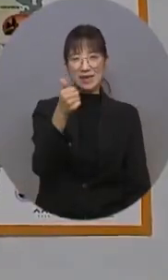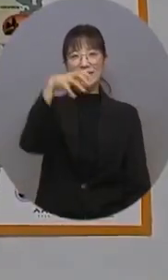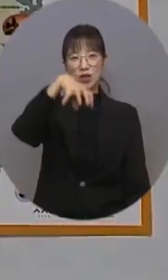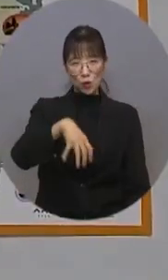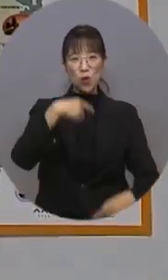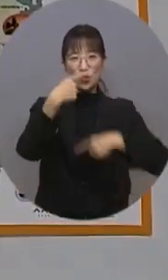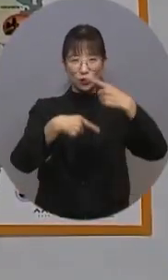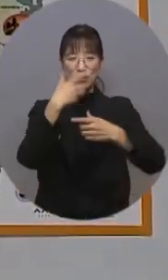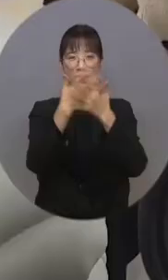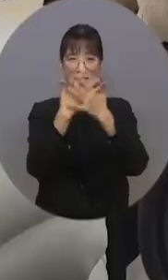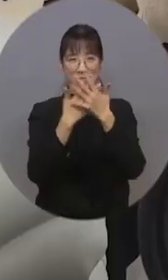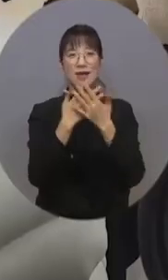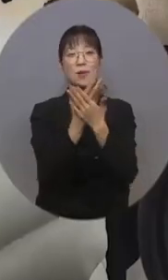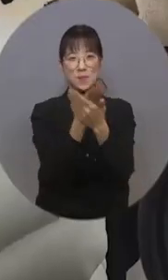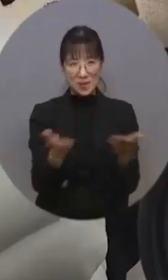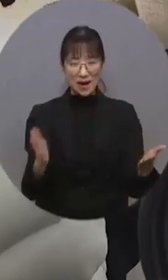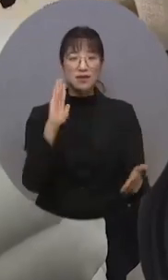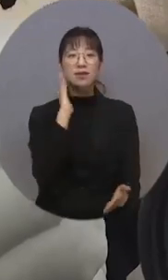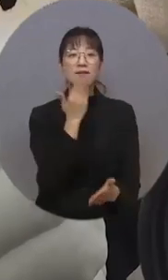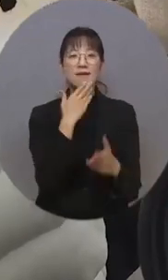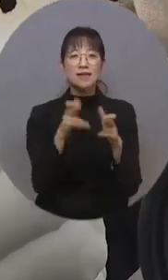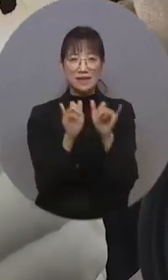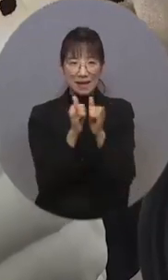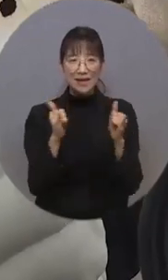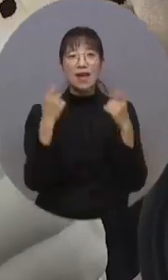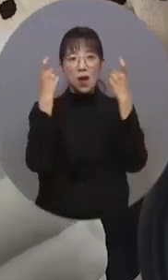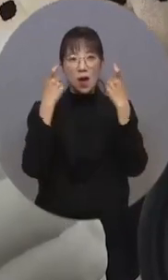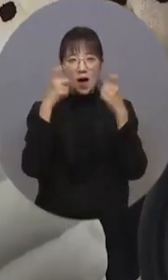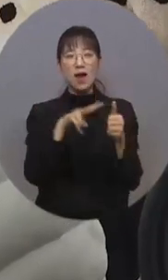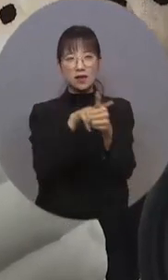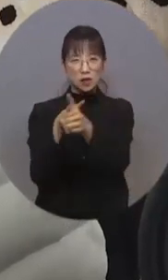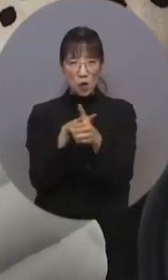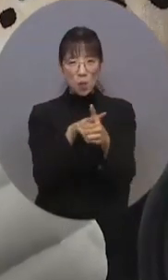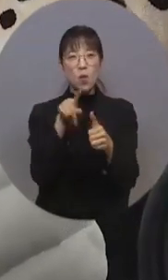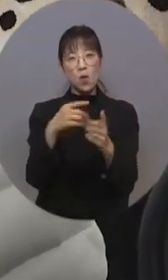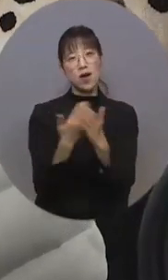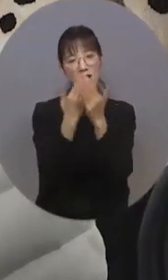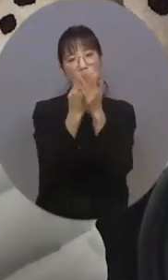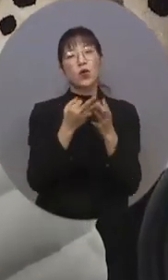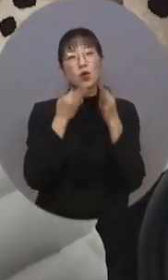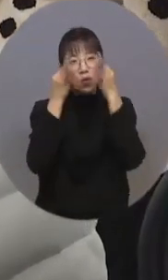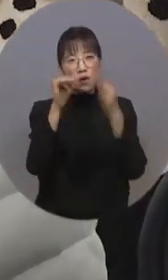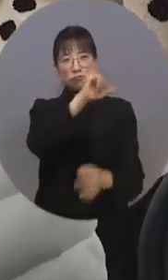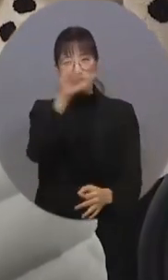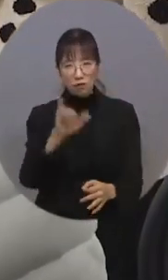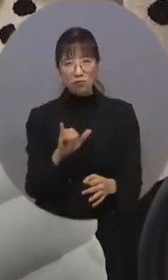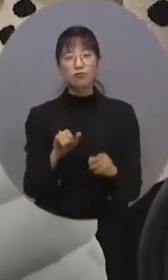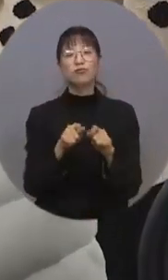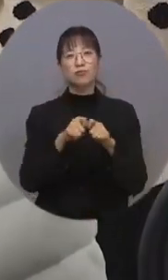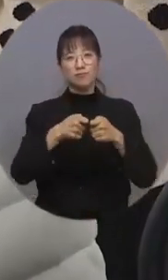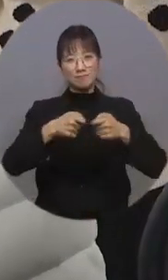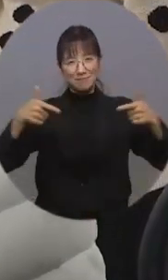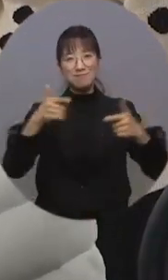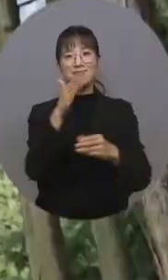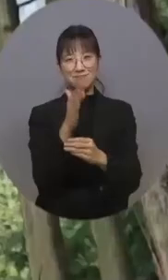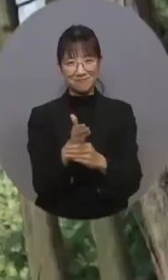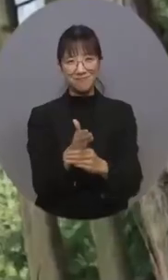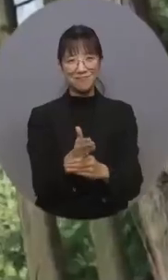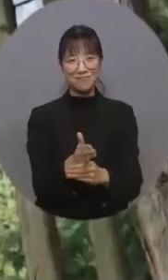영상이 제공되기 시작해 청각장애인 관광 정보 접근성 개선 노력이 전국으로 퍼져나가고